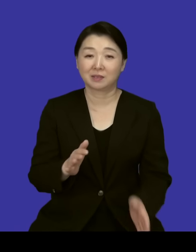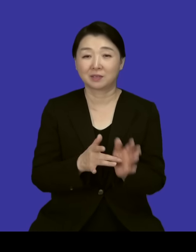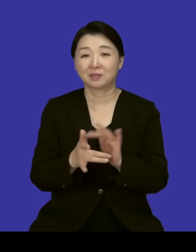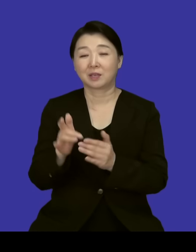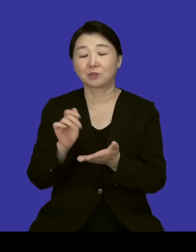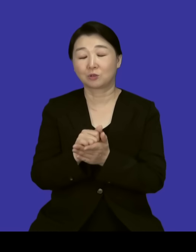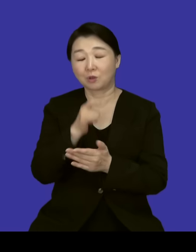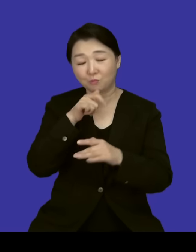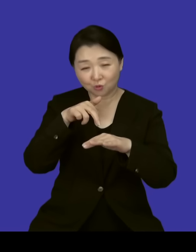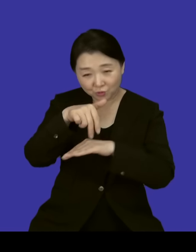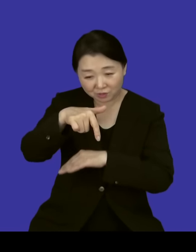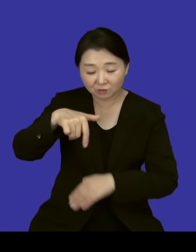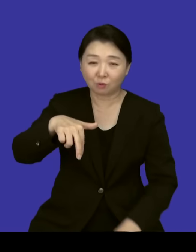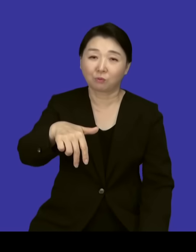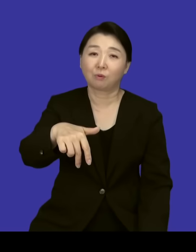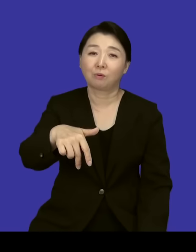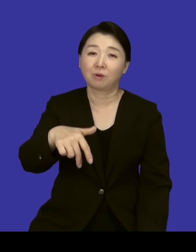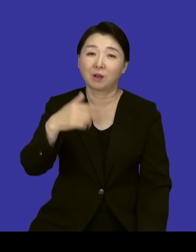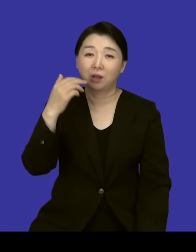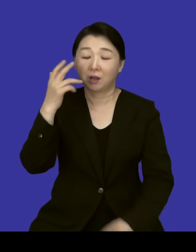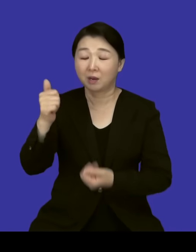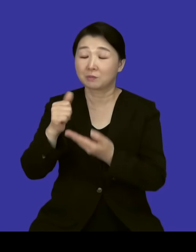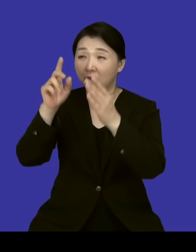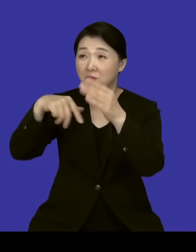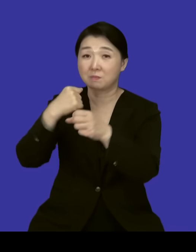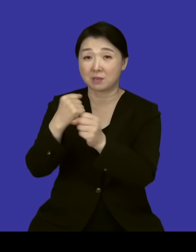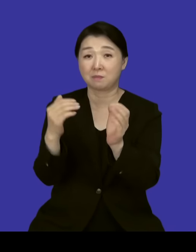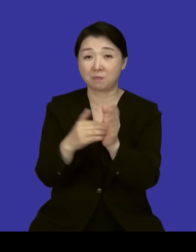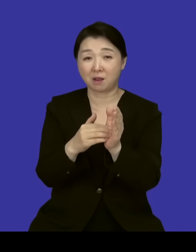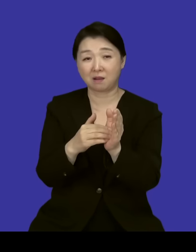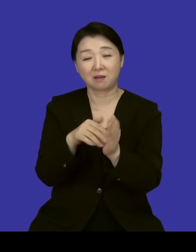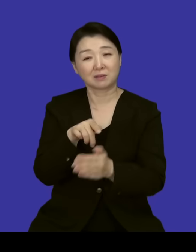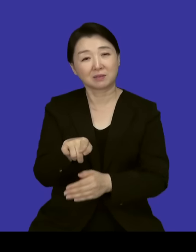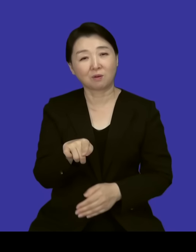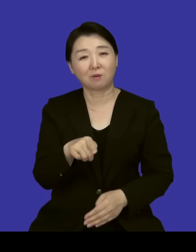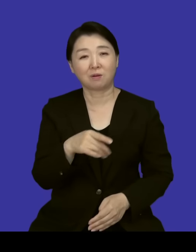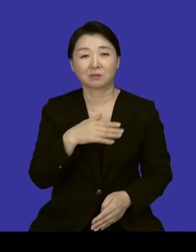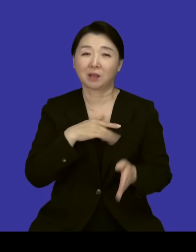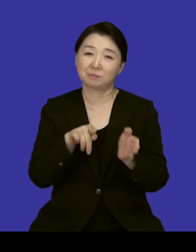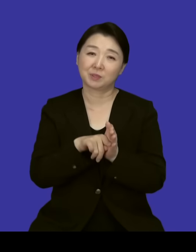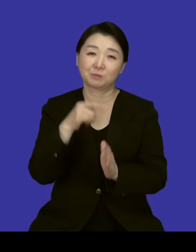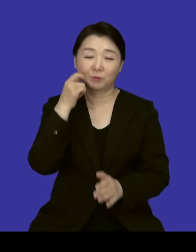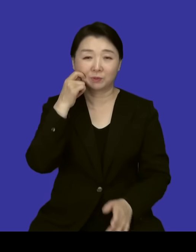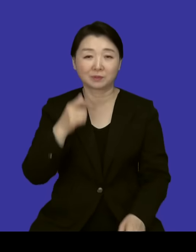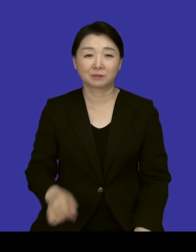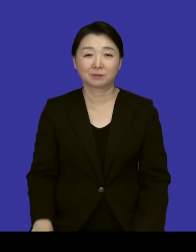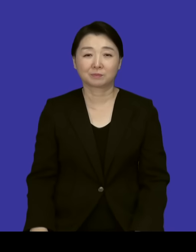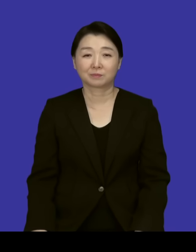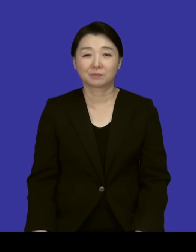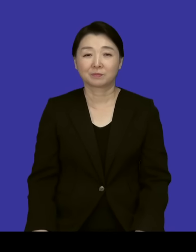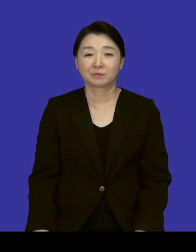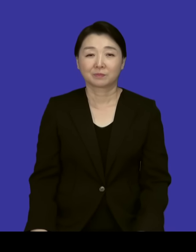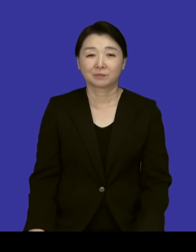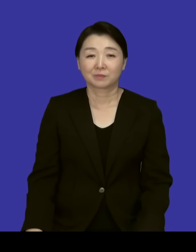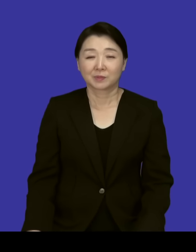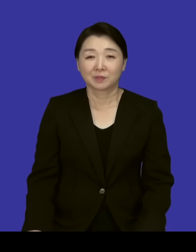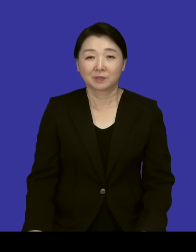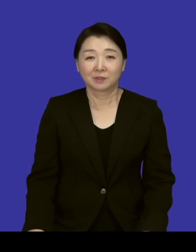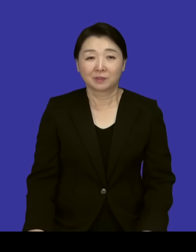예수님이 무리를 걷고 네. 네, 하나님이 천지 창조하시고 이런 거를 사실 잘 못 믿고요. 네, 잘